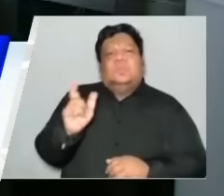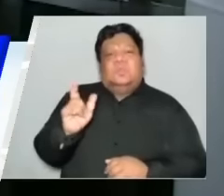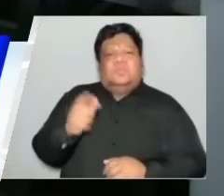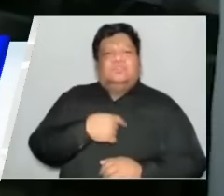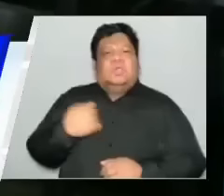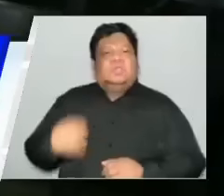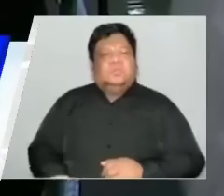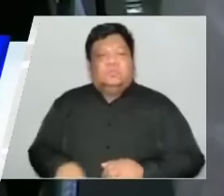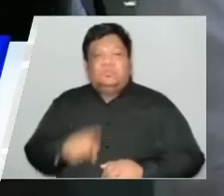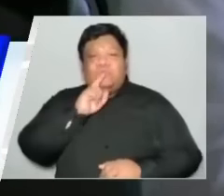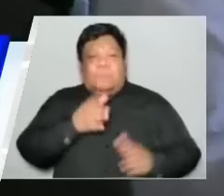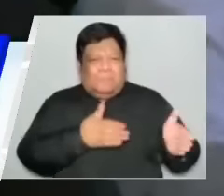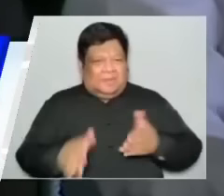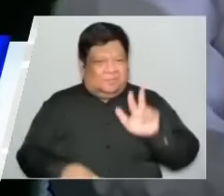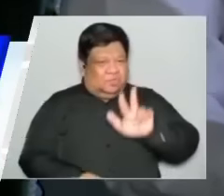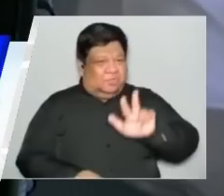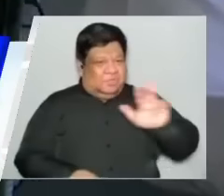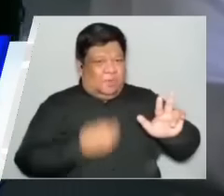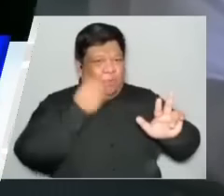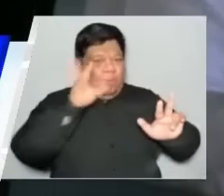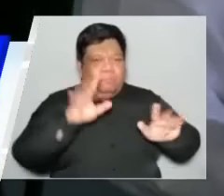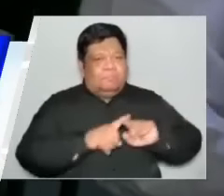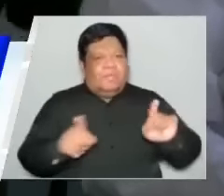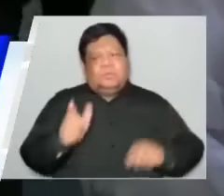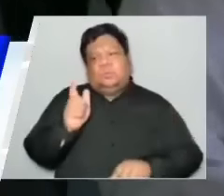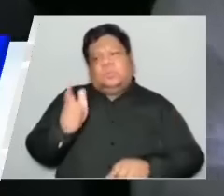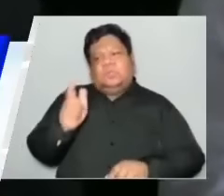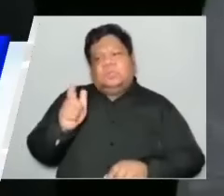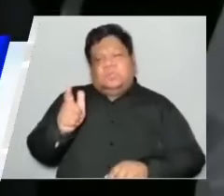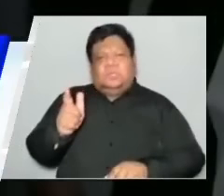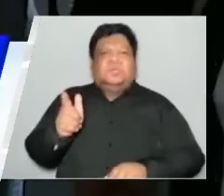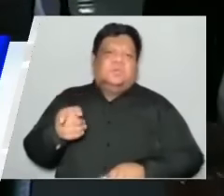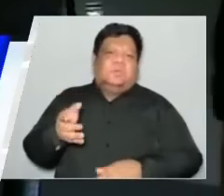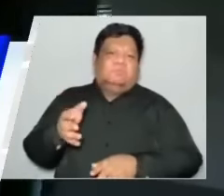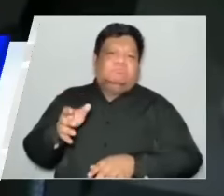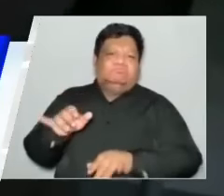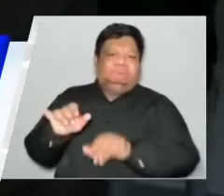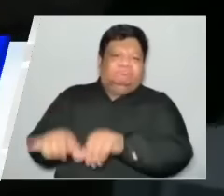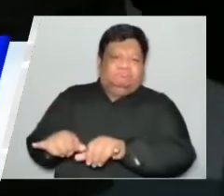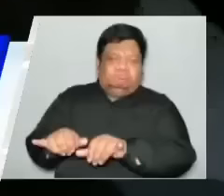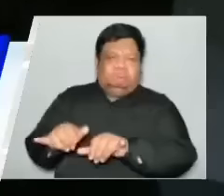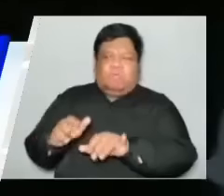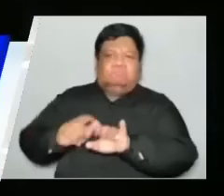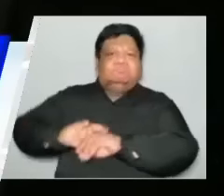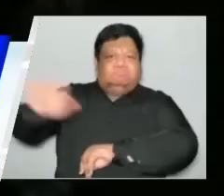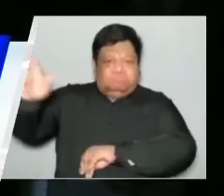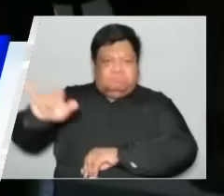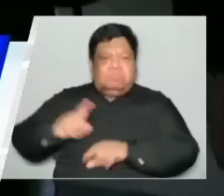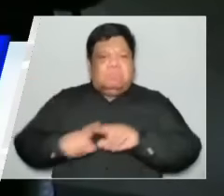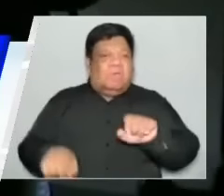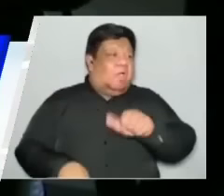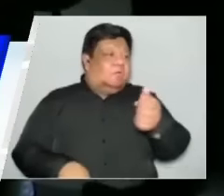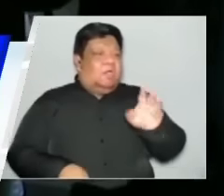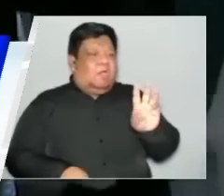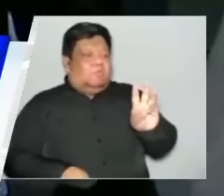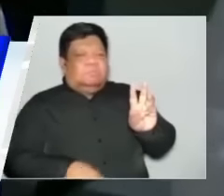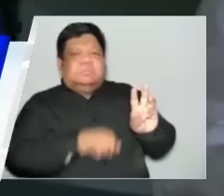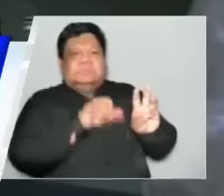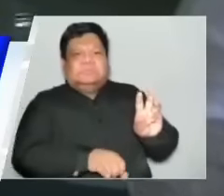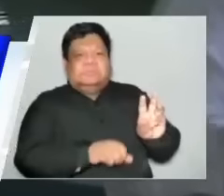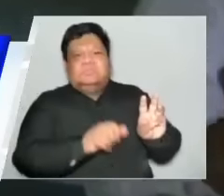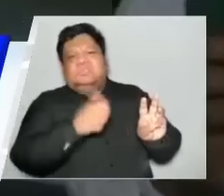nakatakdang ipadeport. Ang 6 kasi may hold departure order sa iba't ibang kasong kriminal. Halos